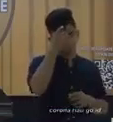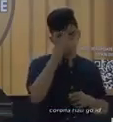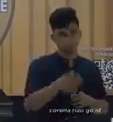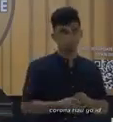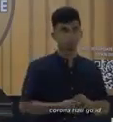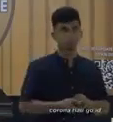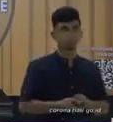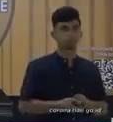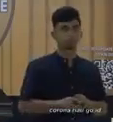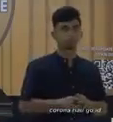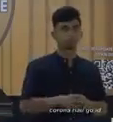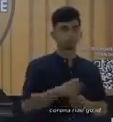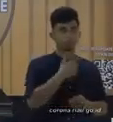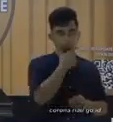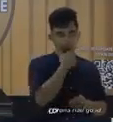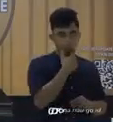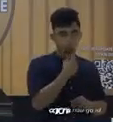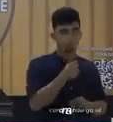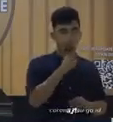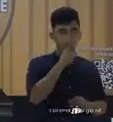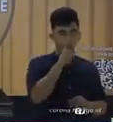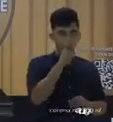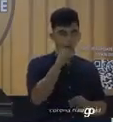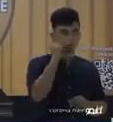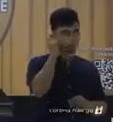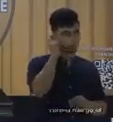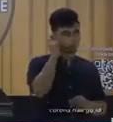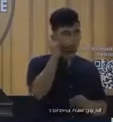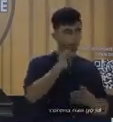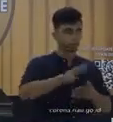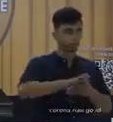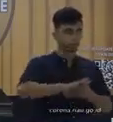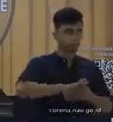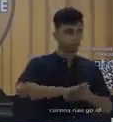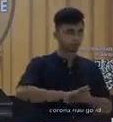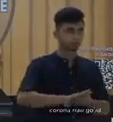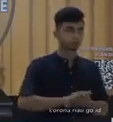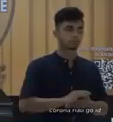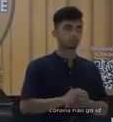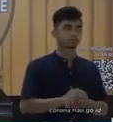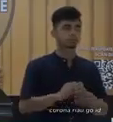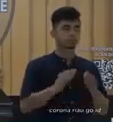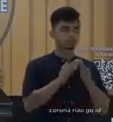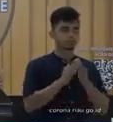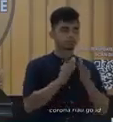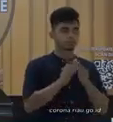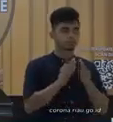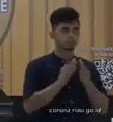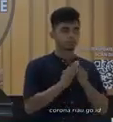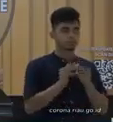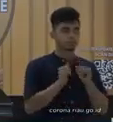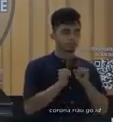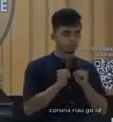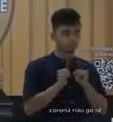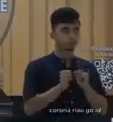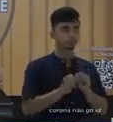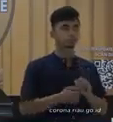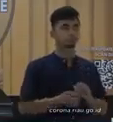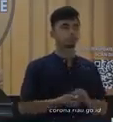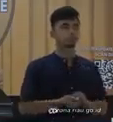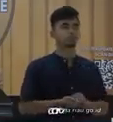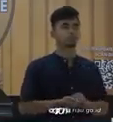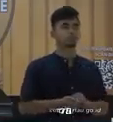tua saya, ada nenek saya, ada kakek saya bersalaman, saya serumah dengan dia misalnya. Kemudian dia